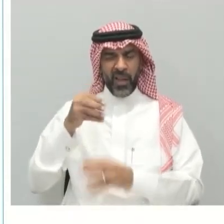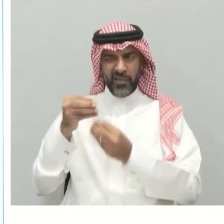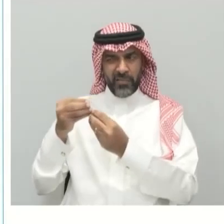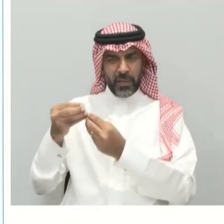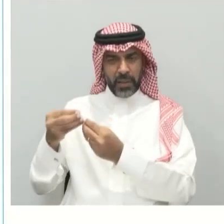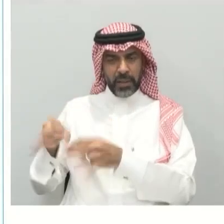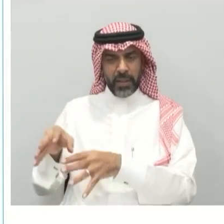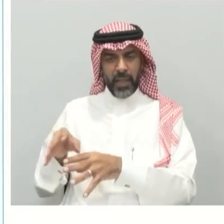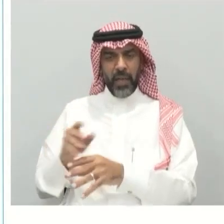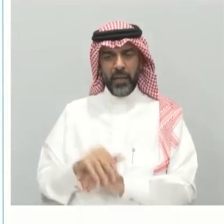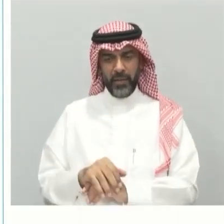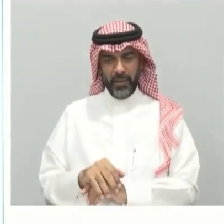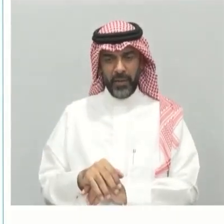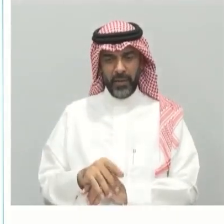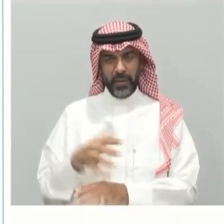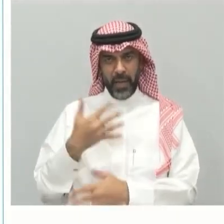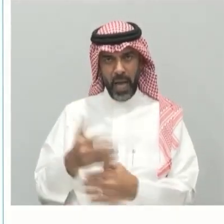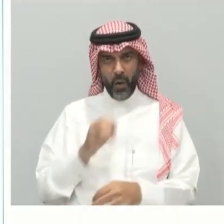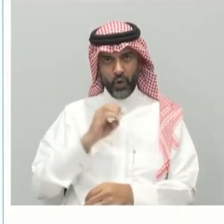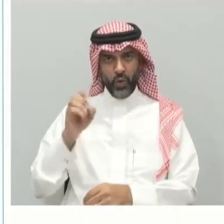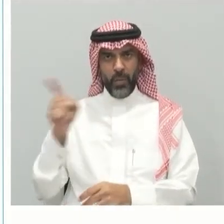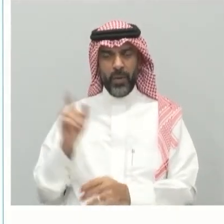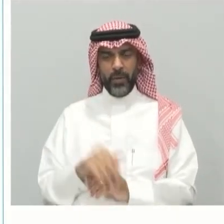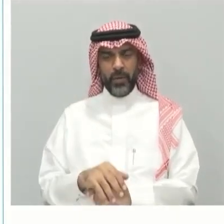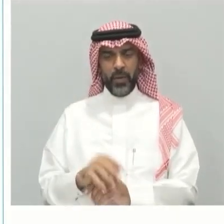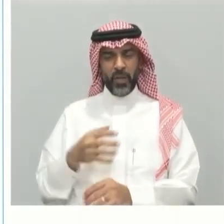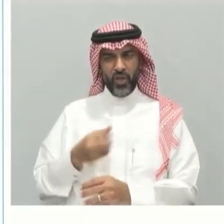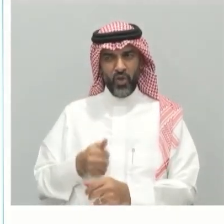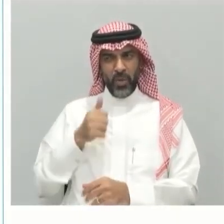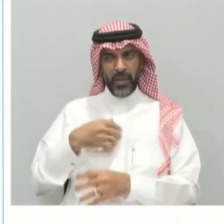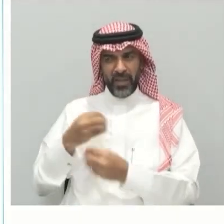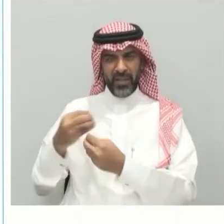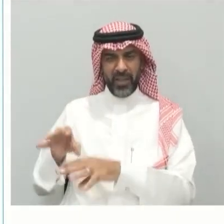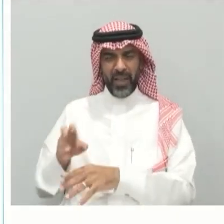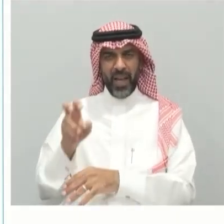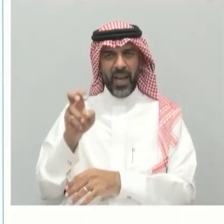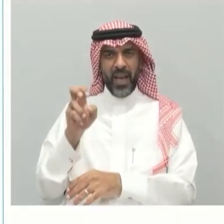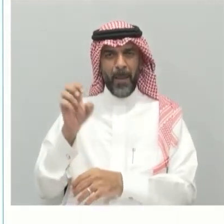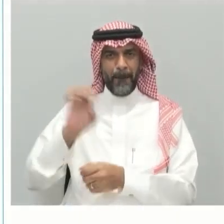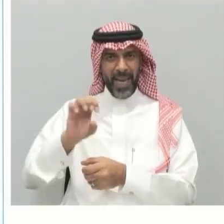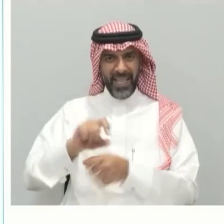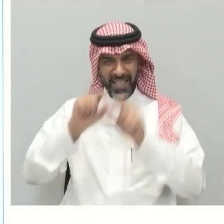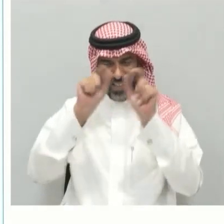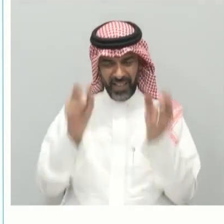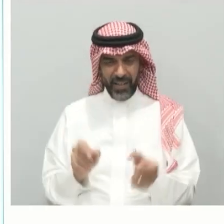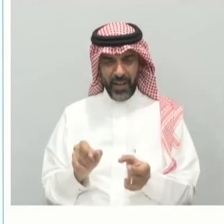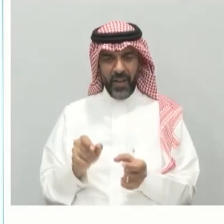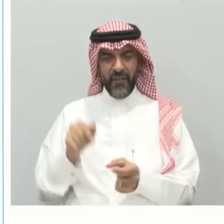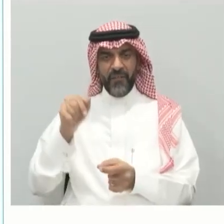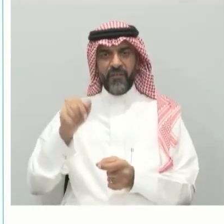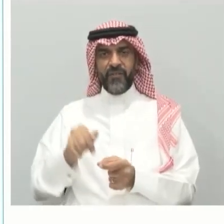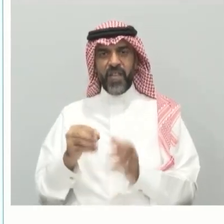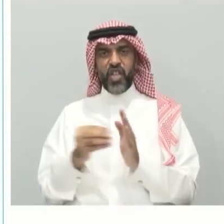تحاول انك تجاوب عليها بحسب فهمك للدرس يمكن الاستغناء عن القنطره الملحيه في الخلايا